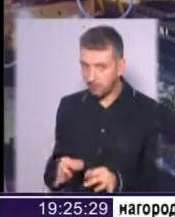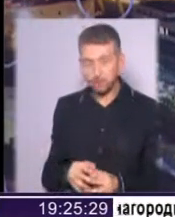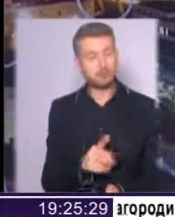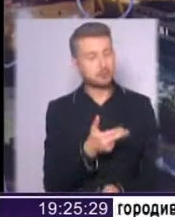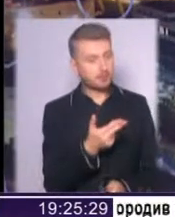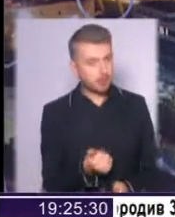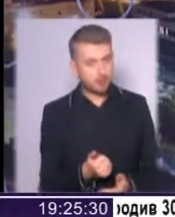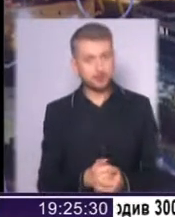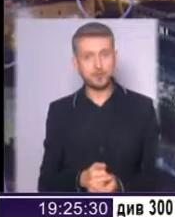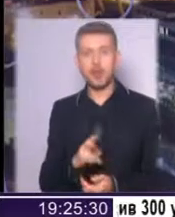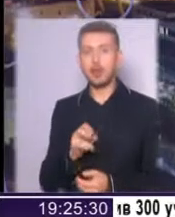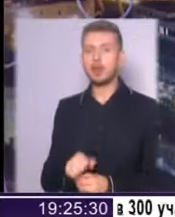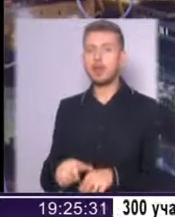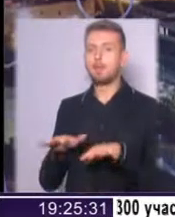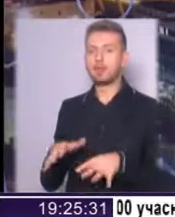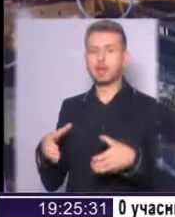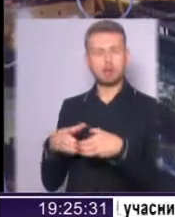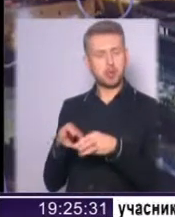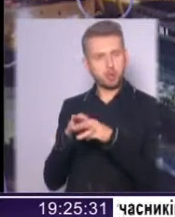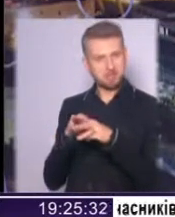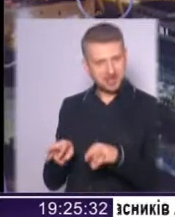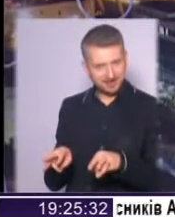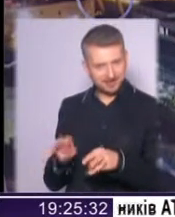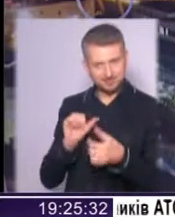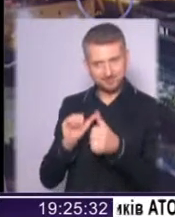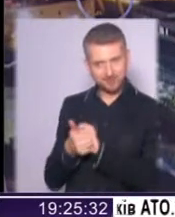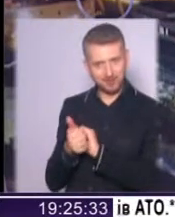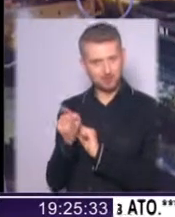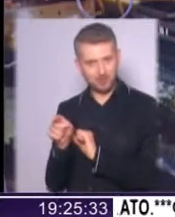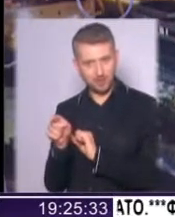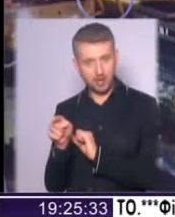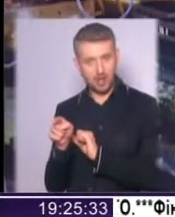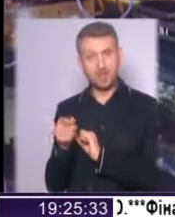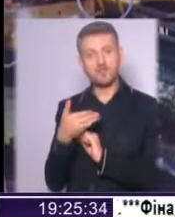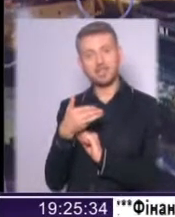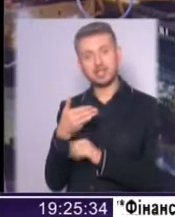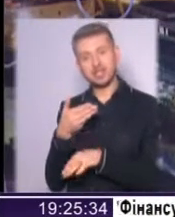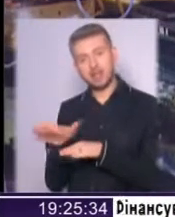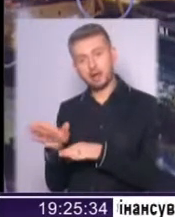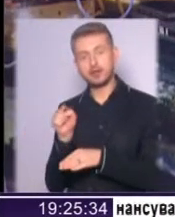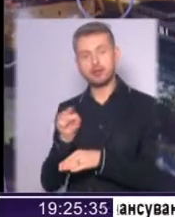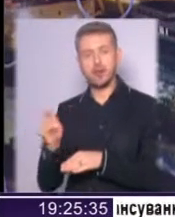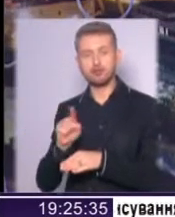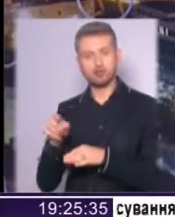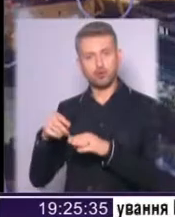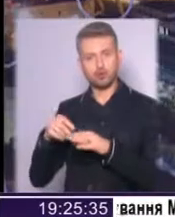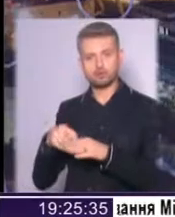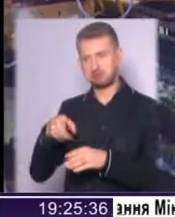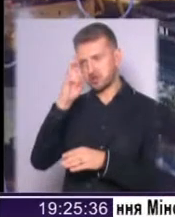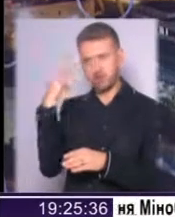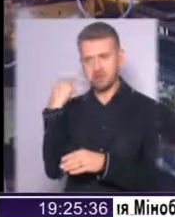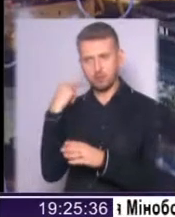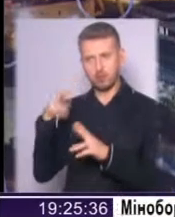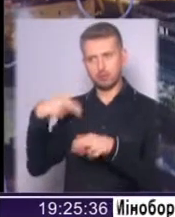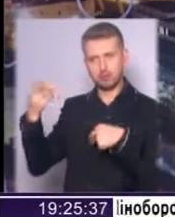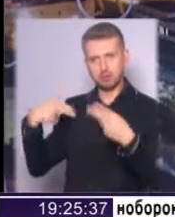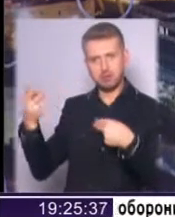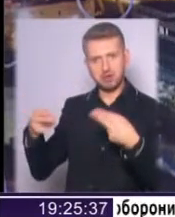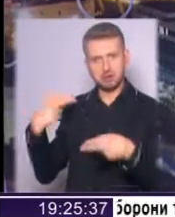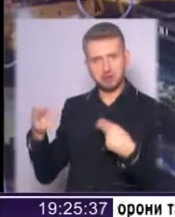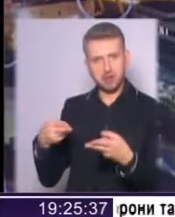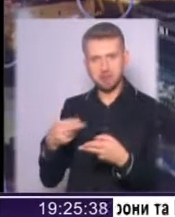хочу про борги. Я почитала, що ви маєте диплом магістра за спеціальністю міжнародна